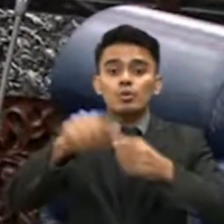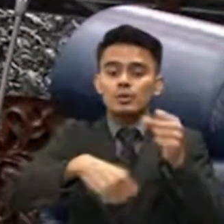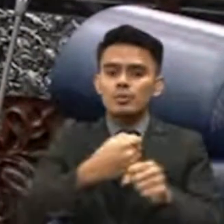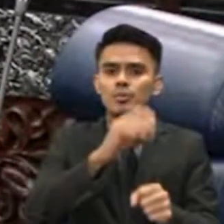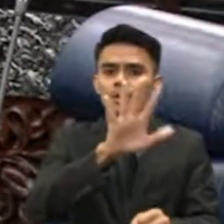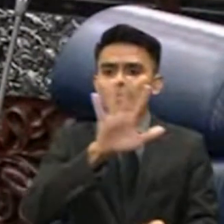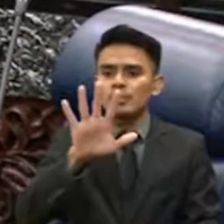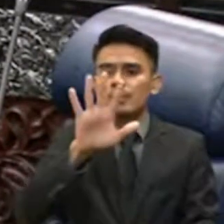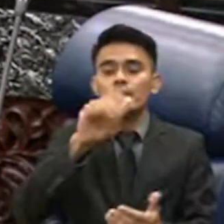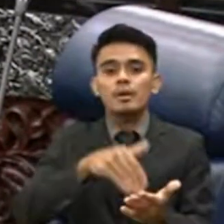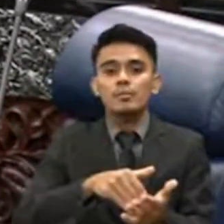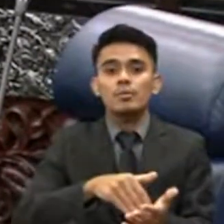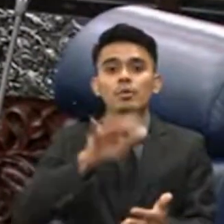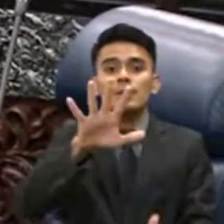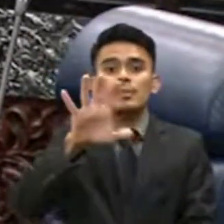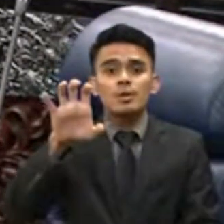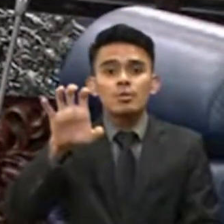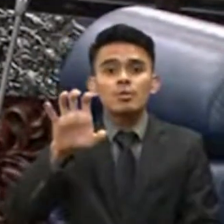55.000